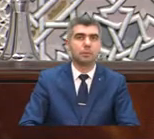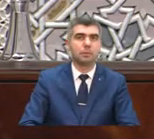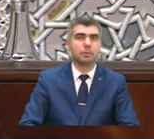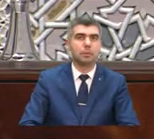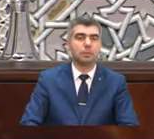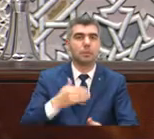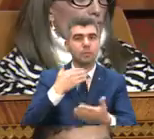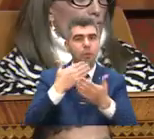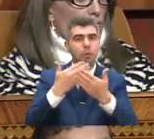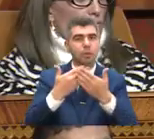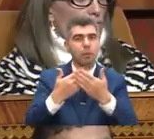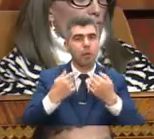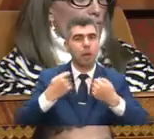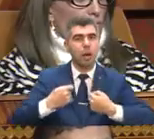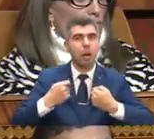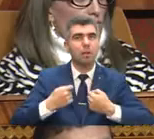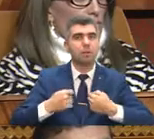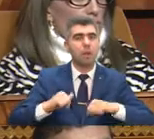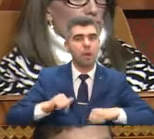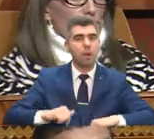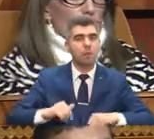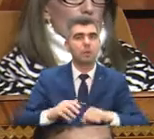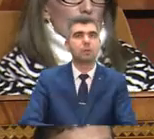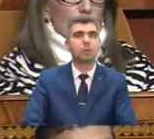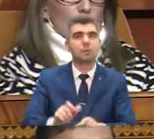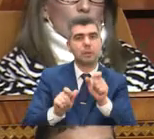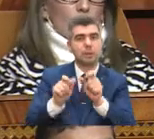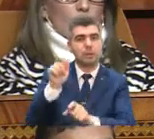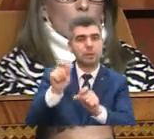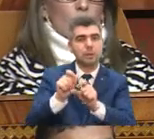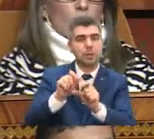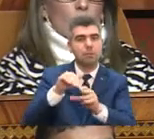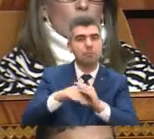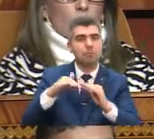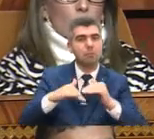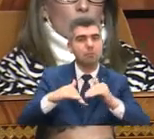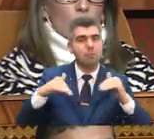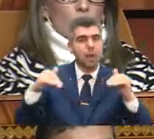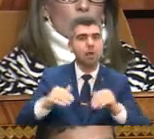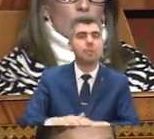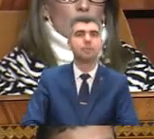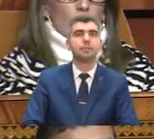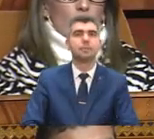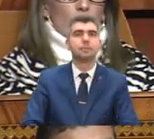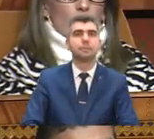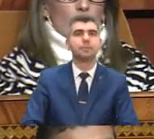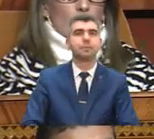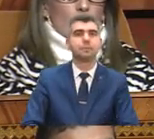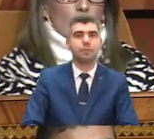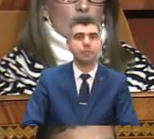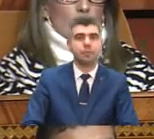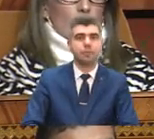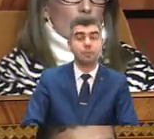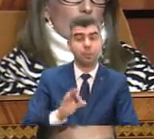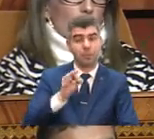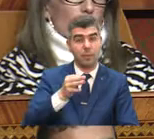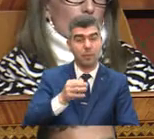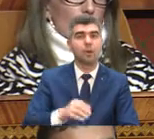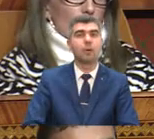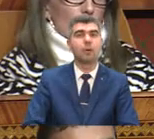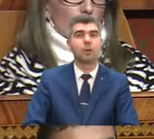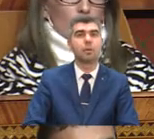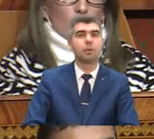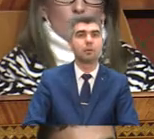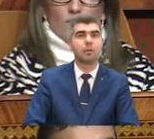شكرا سيد الرئيس، الساده الوزراء، السيدات والساده نائبات النواب المحترمة. لا شك سيد الوزير المحترم